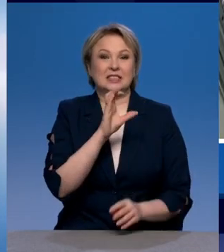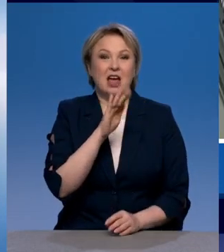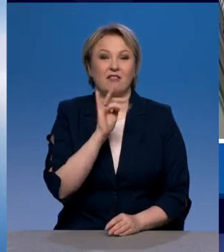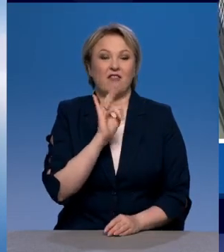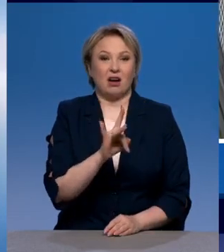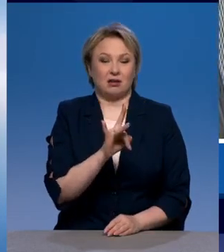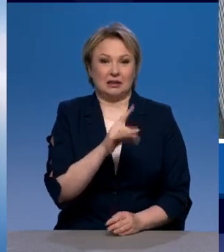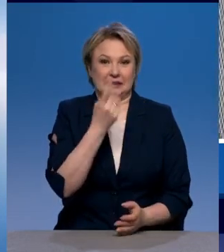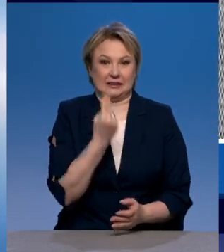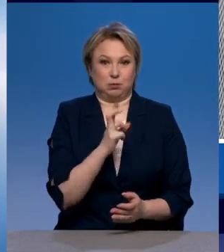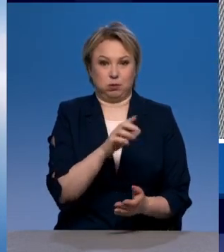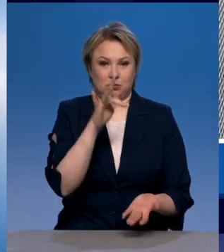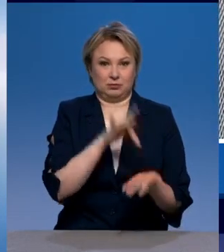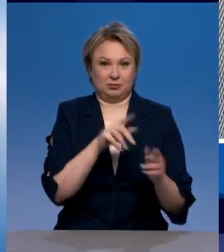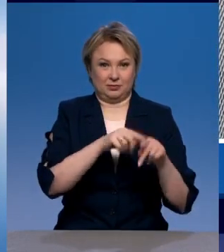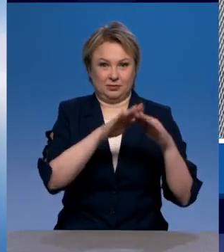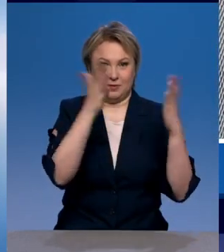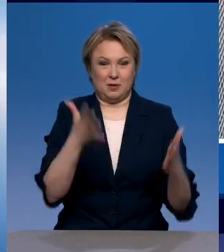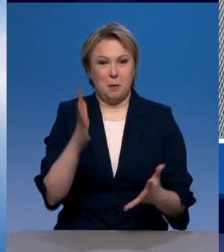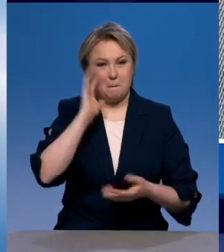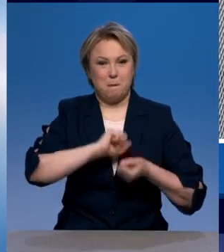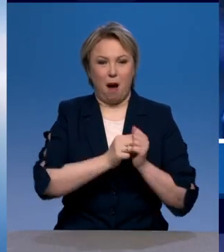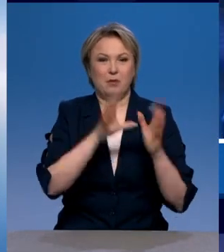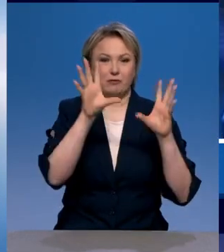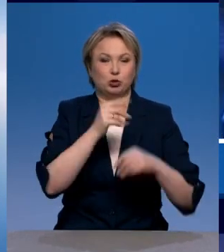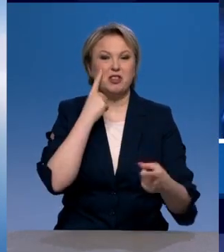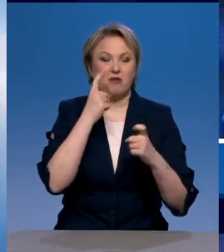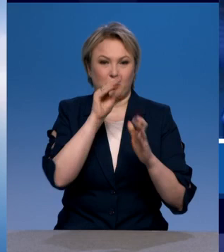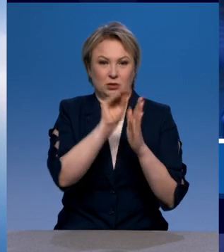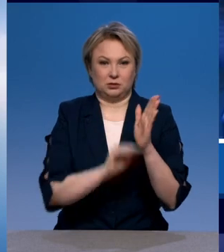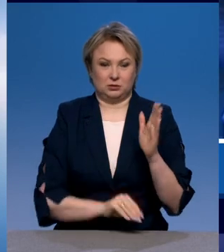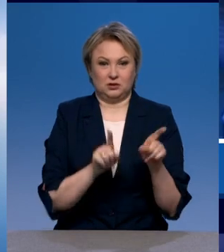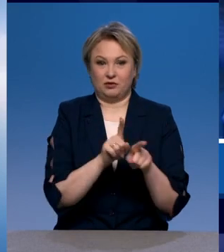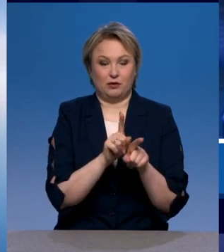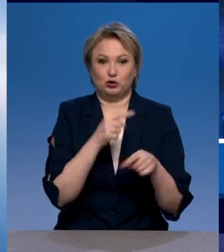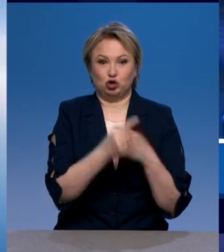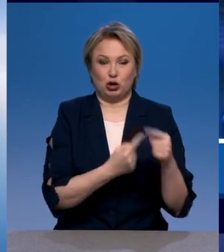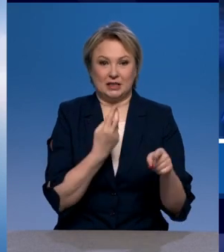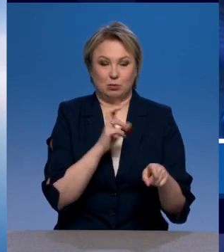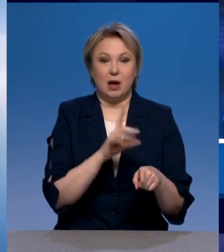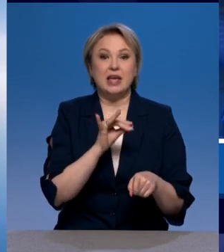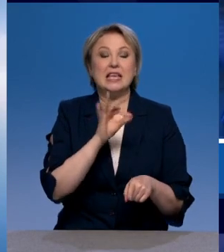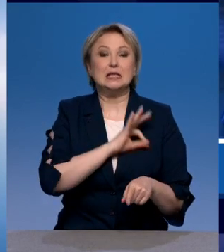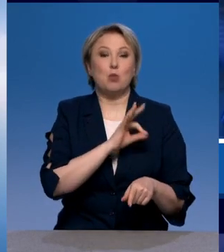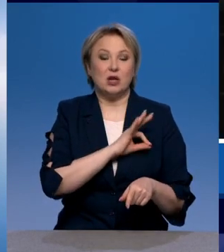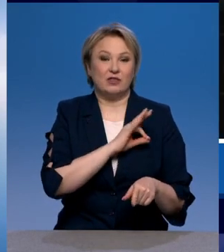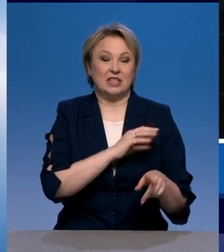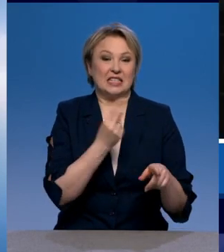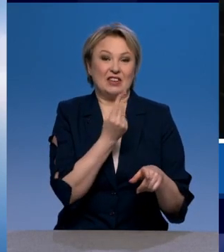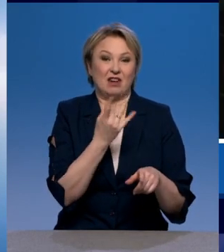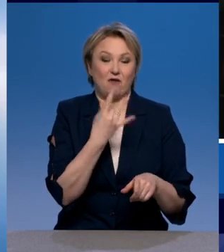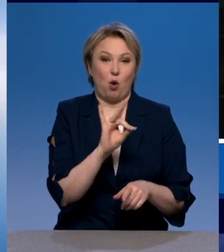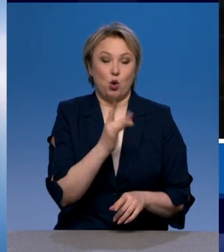как потребителей финансовых услуг, с точки зрения использования цифрового рубля через различные банки. Это будет